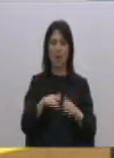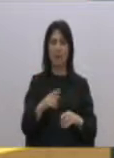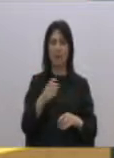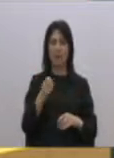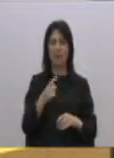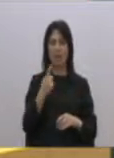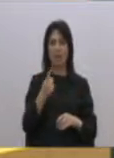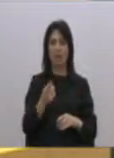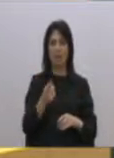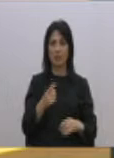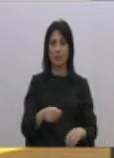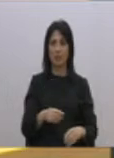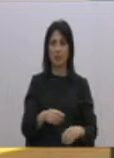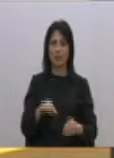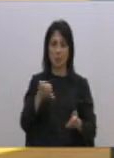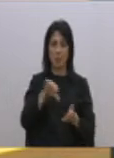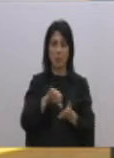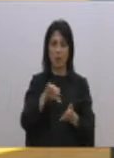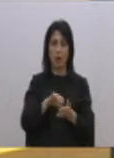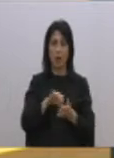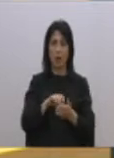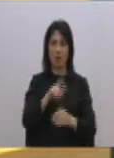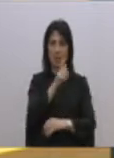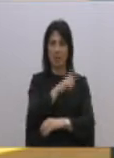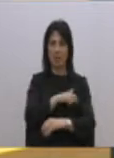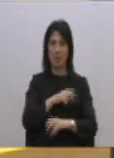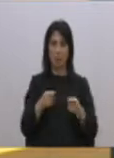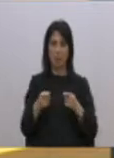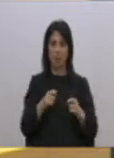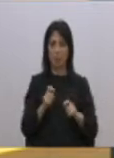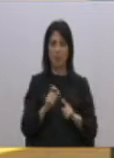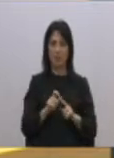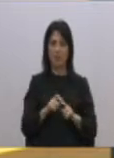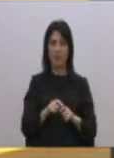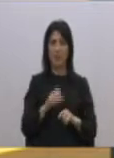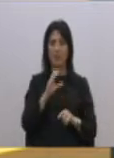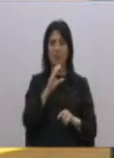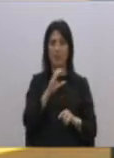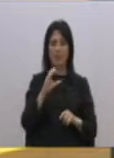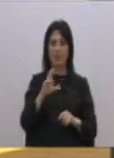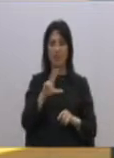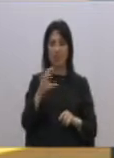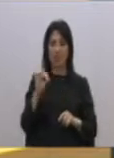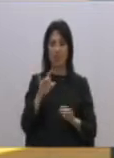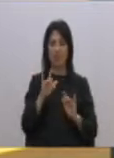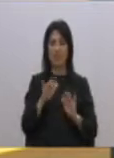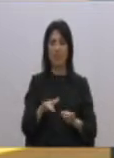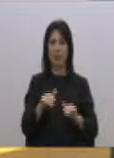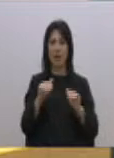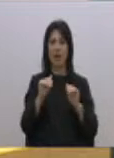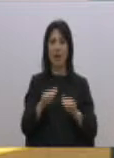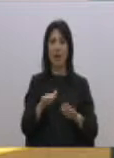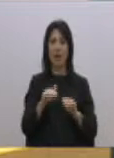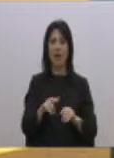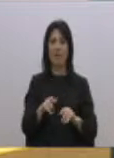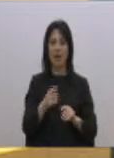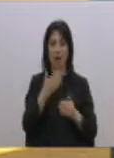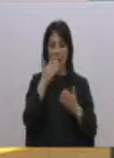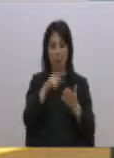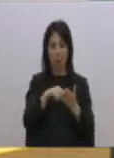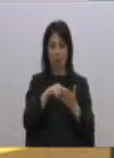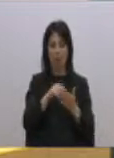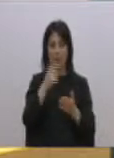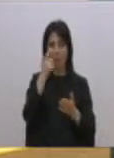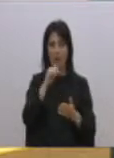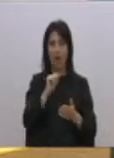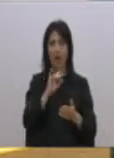ერთი მონაწილეობა წევრობას არნიშნავს. არა, იმ CCG-ის საქმეში გადაწყვეტილებებში ეგრო ამოიკითხეთ ბატონო